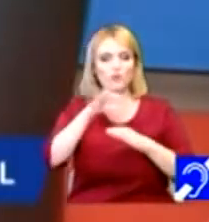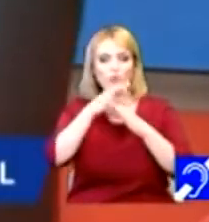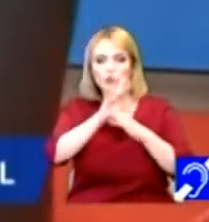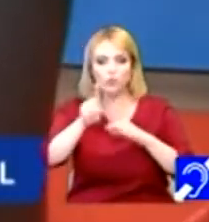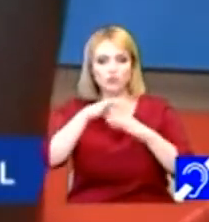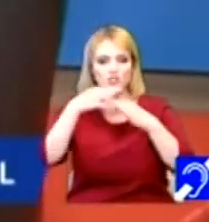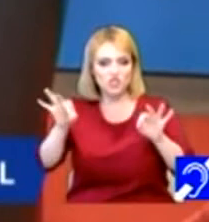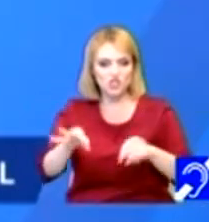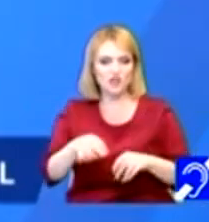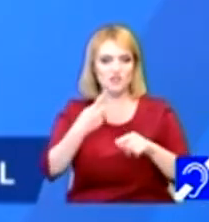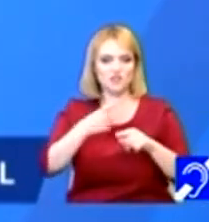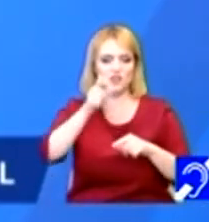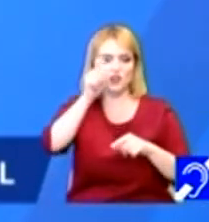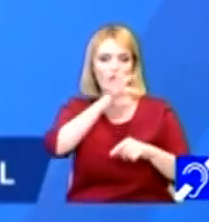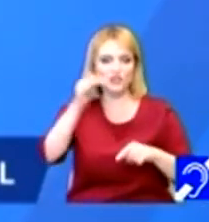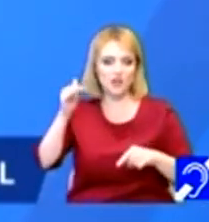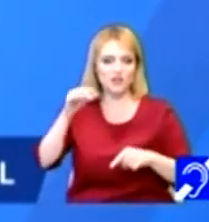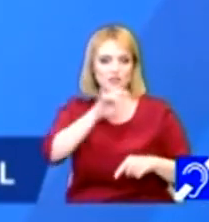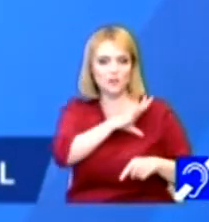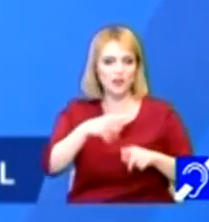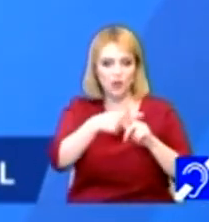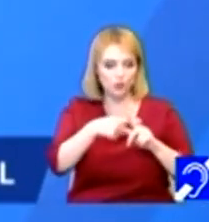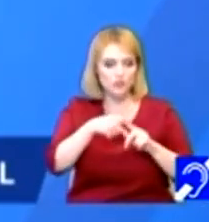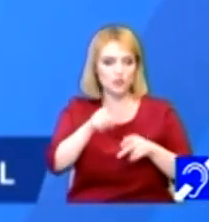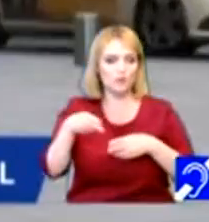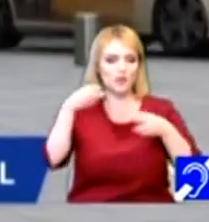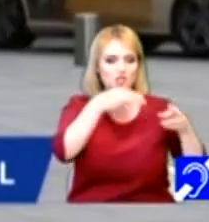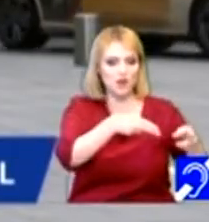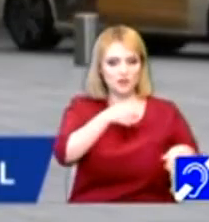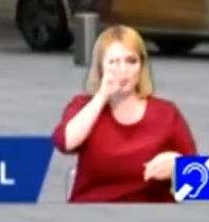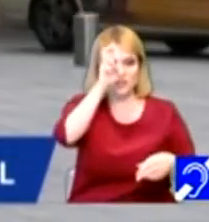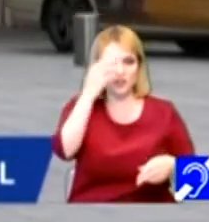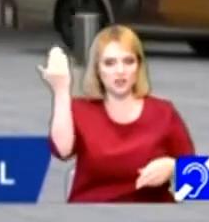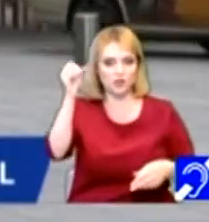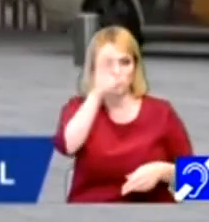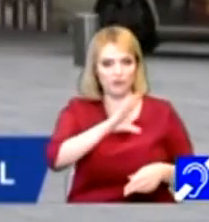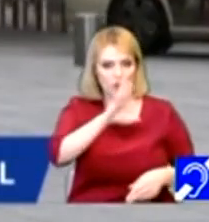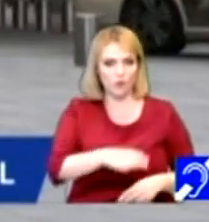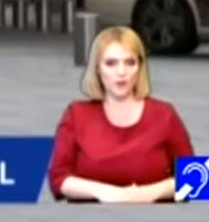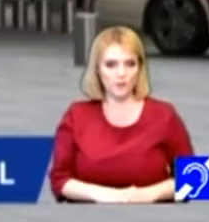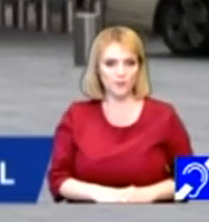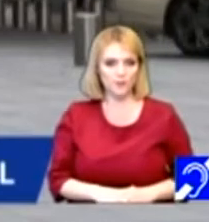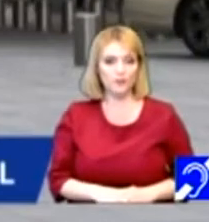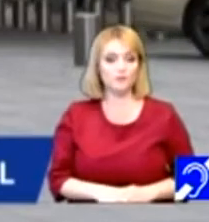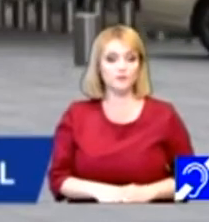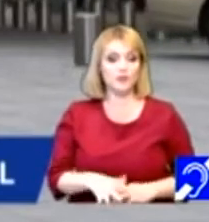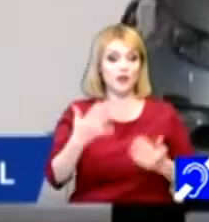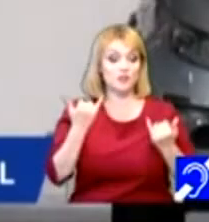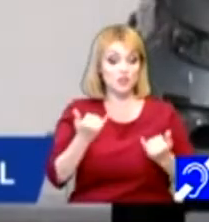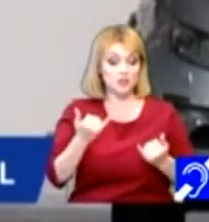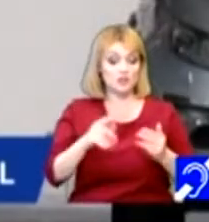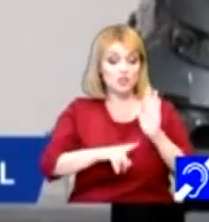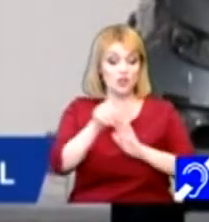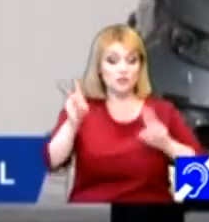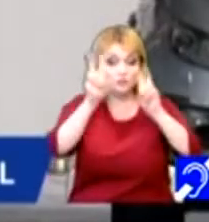Ministrul german de externe, Heiko Maas, a respins afirmațiile diplomației ruse, care a acuzat Germania că ar întârzia investigarea otrăvirii opozantului rus